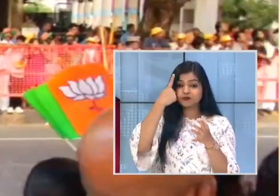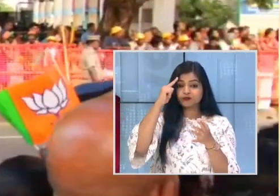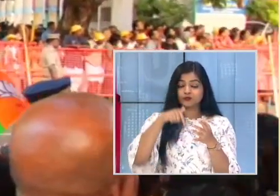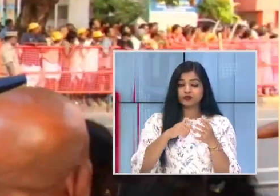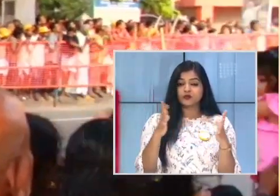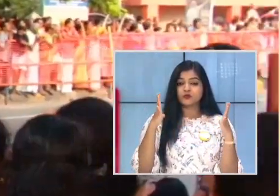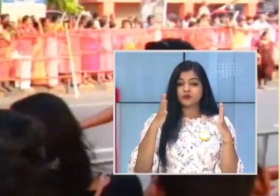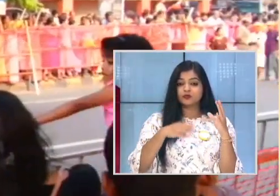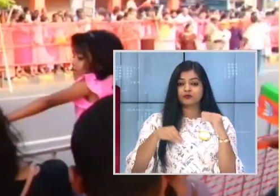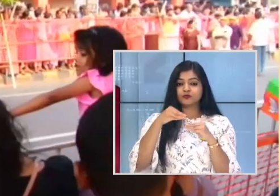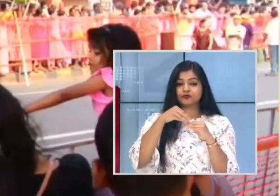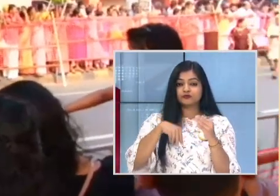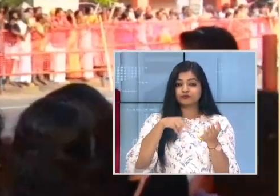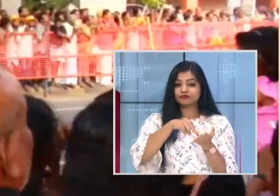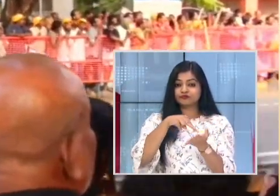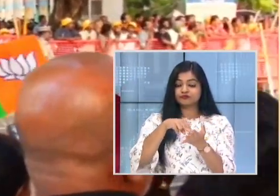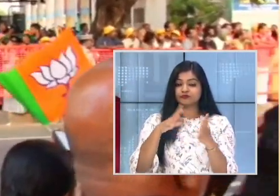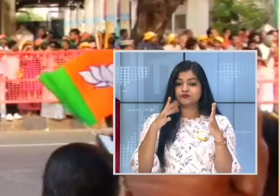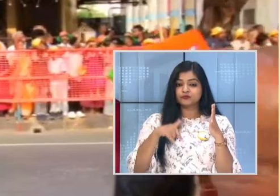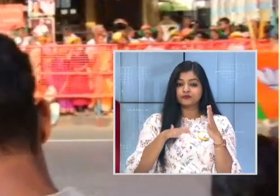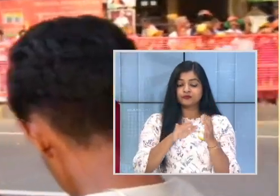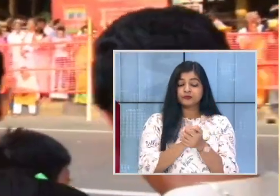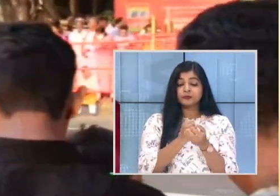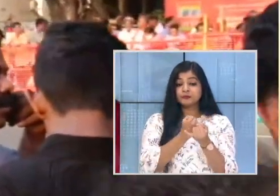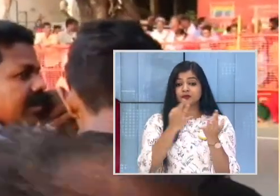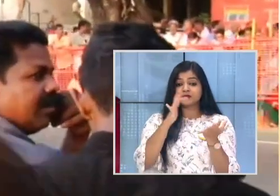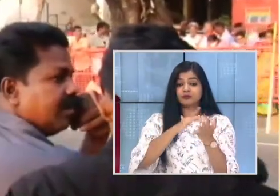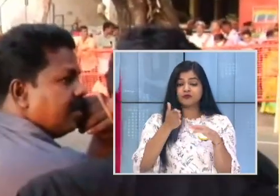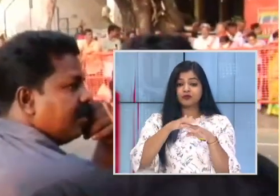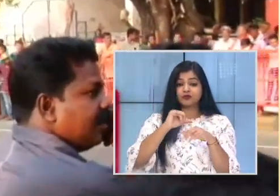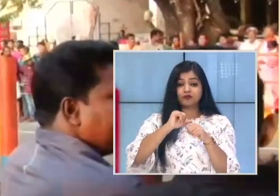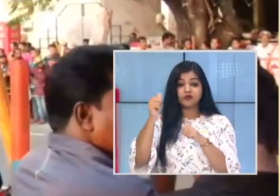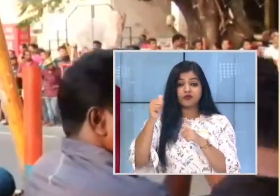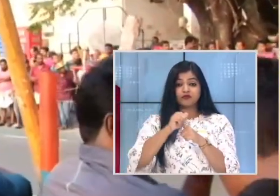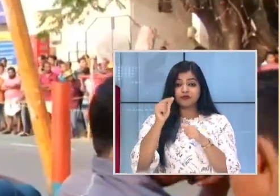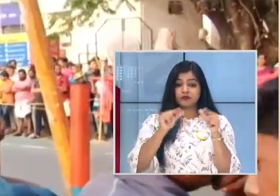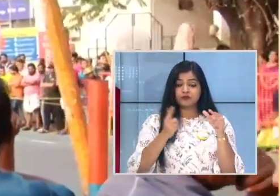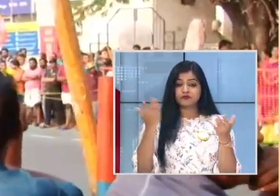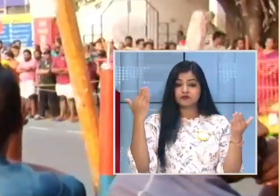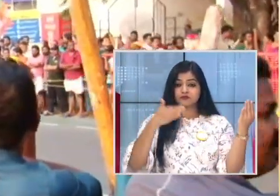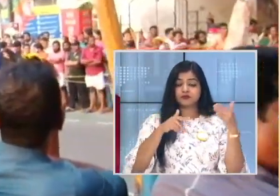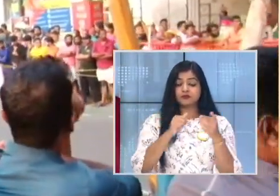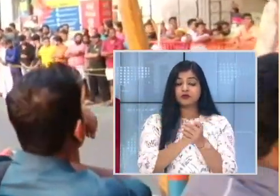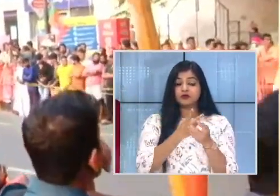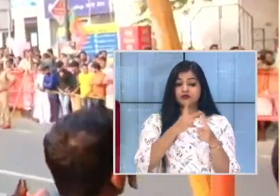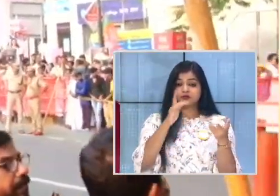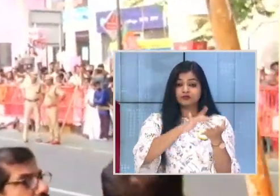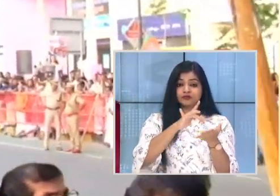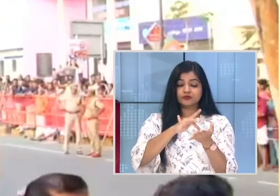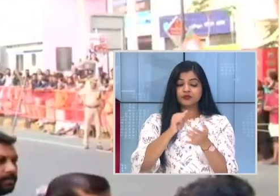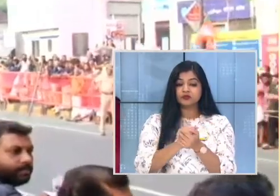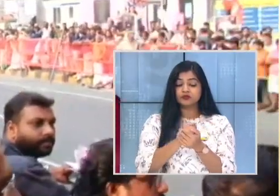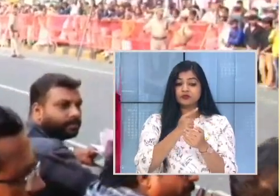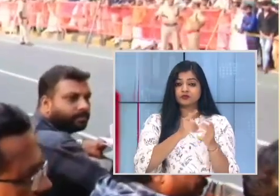വേണ്ടി ഇവിടെ തങ്ങിക്കൂടിയിരിക്കുന്നു എന്നുള്ളതാണ് ഏറ്റവും പ്രധാനപ്പെട്ട കാര്യം. പല സ്ഥലങ്ങളിൽ നിന്ന് വന്നിരിക്കുന്നവരാണ്. പല ഭാഗത്തായിട്ട് അവരെ നിർത്തിയിരിക്കുകയാണ്. ഓരോരുത്തർക്കും